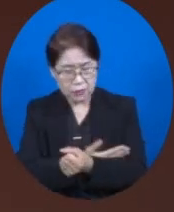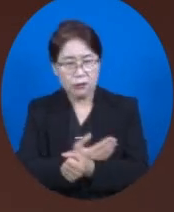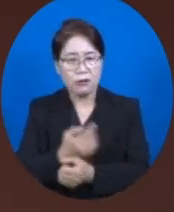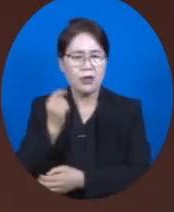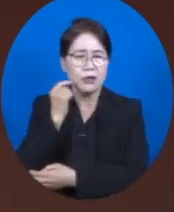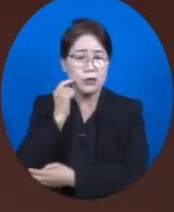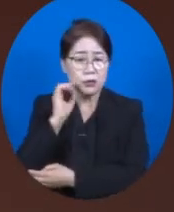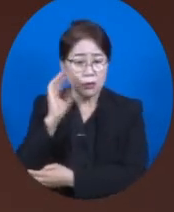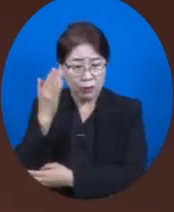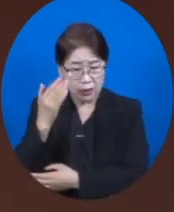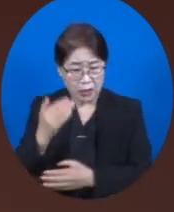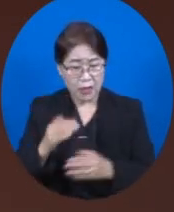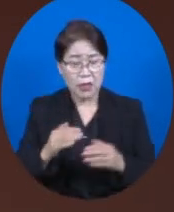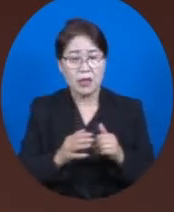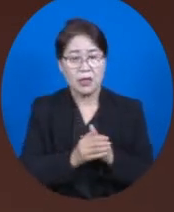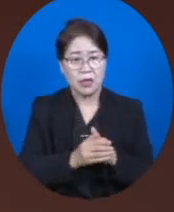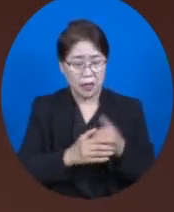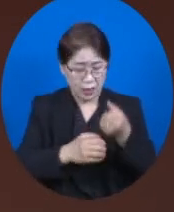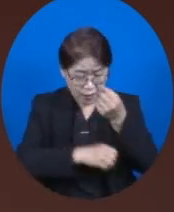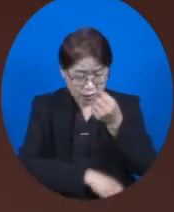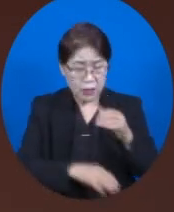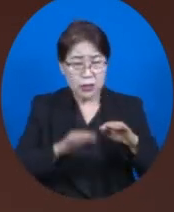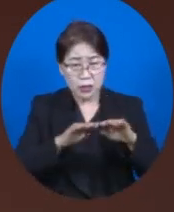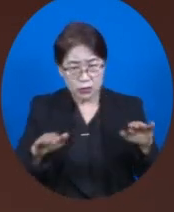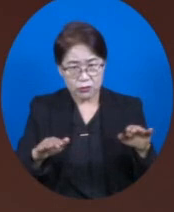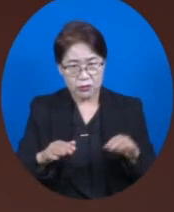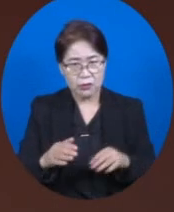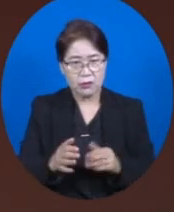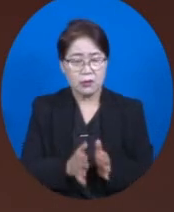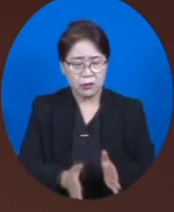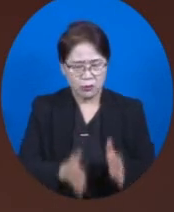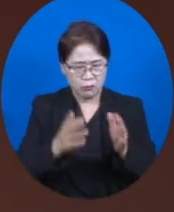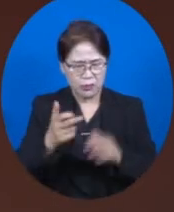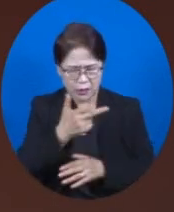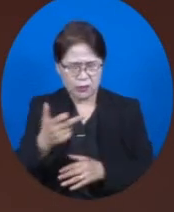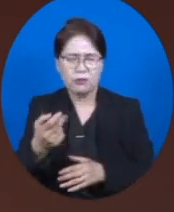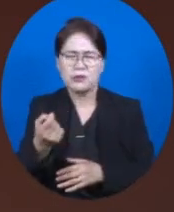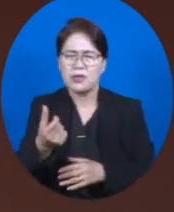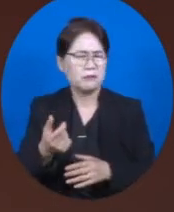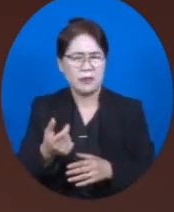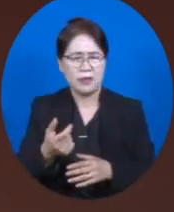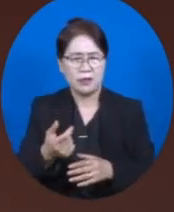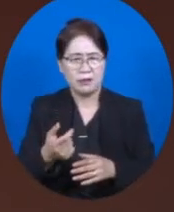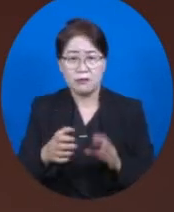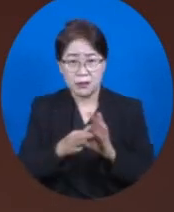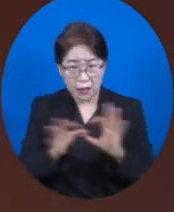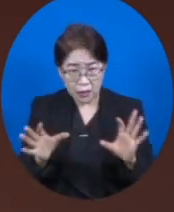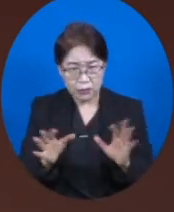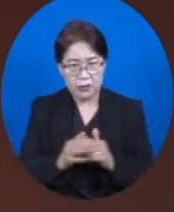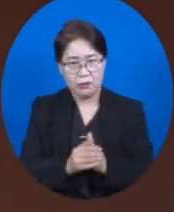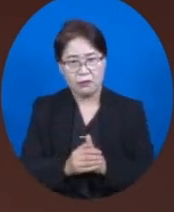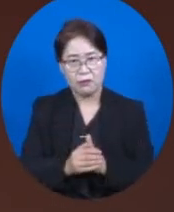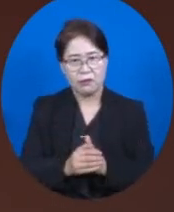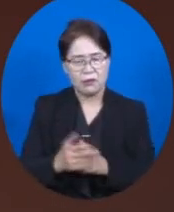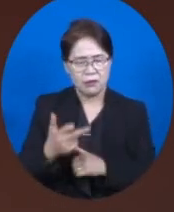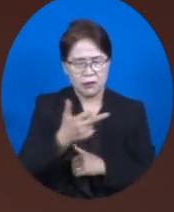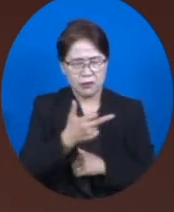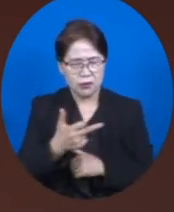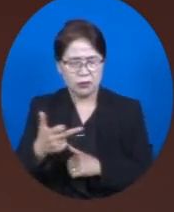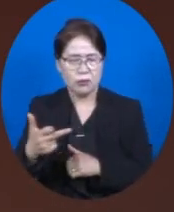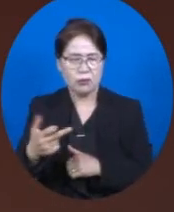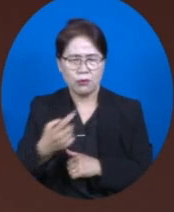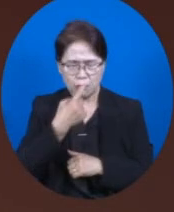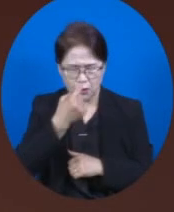기준은 건물의 크고 적음에 있지 않습니다 얼마나 웅장하고